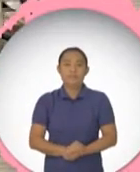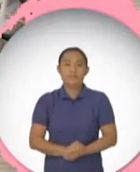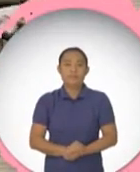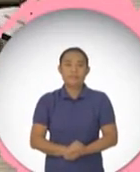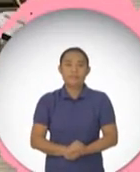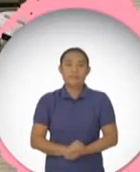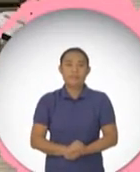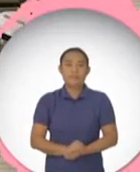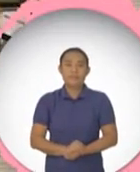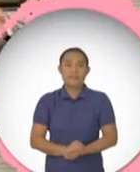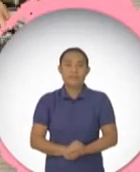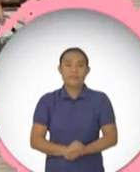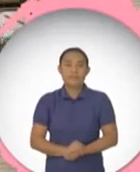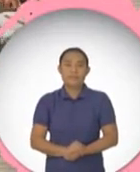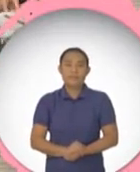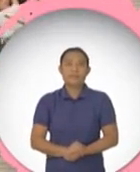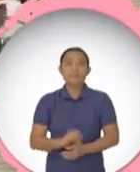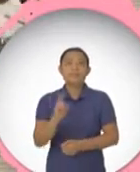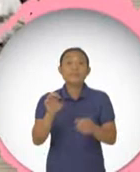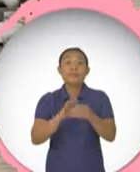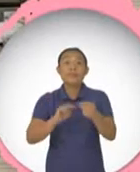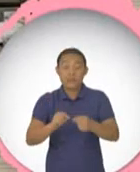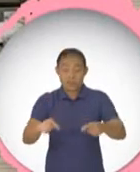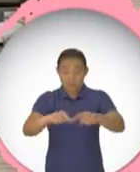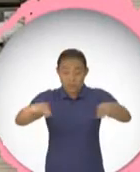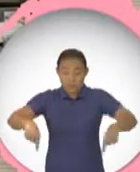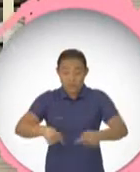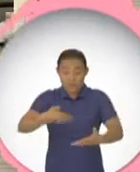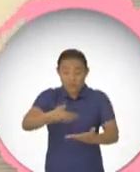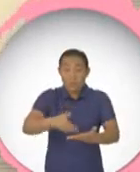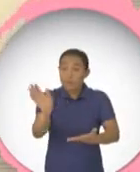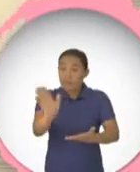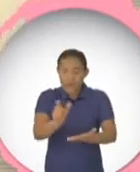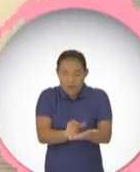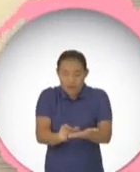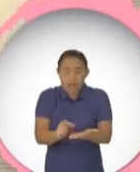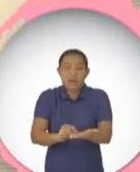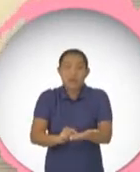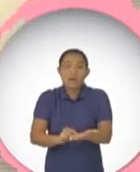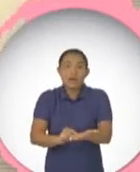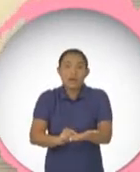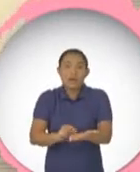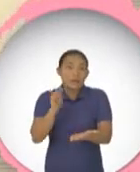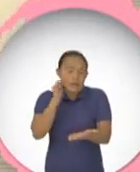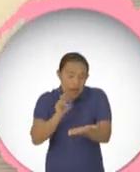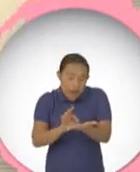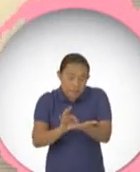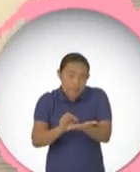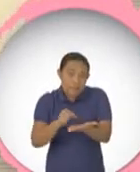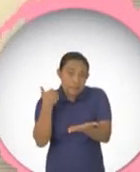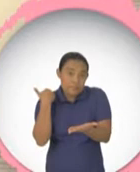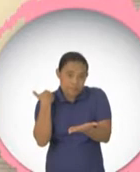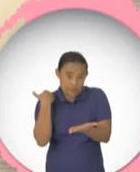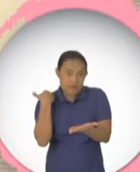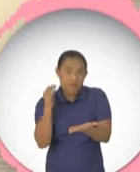ค่ ะไม่ควรทิ้งไว้ในถาดนะคะเพราะว่าที่ก้นนะคะจะมีความชื้นพายเราก็อาจจะนอกจากติดถาดแล้วบางทีพายอาจจะนุ่มเกิน